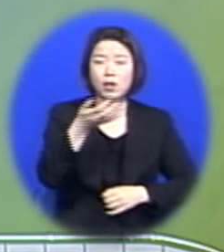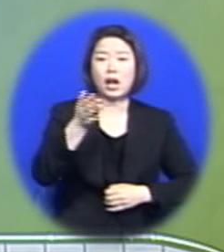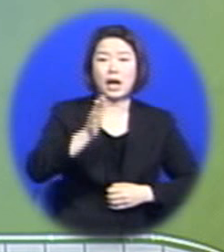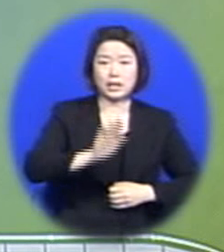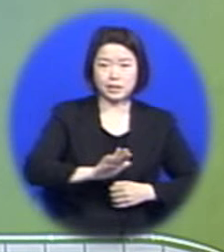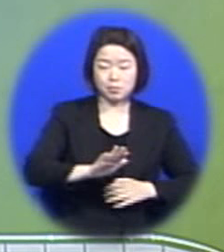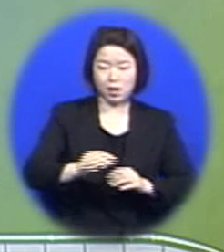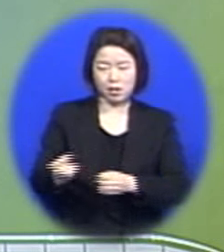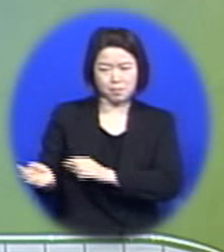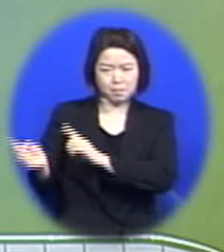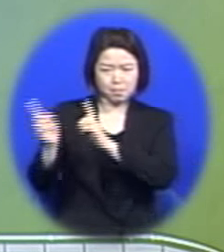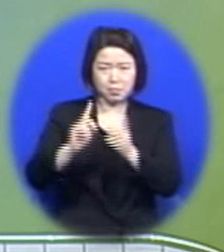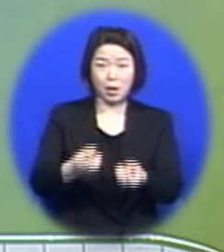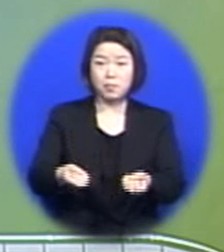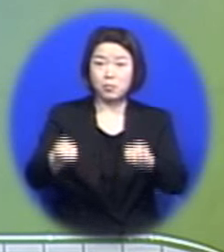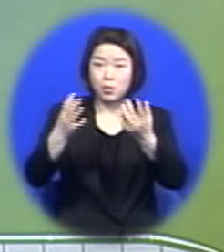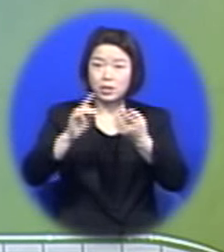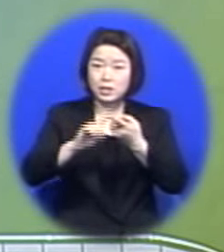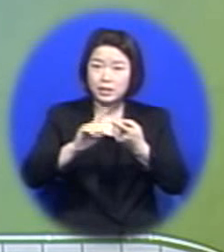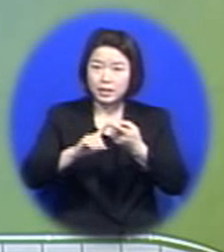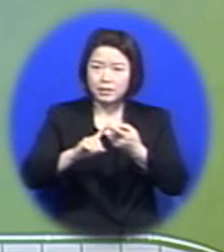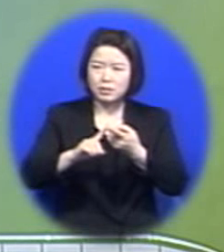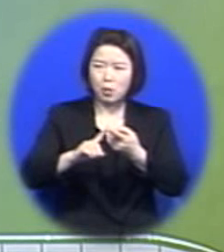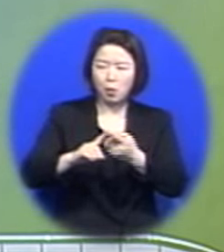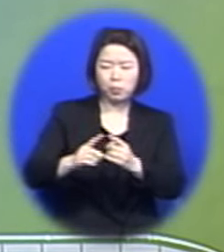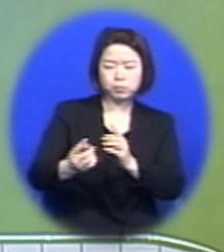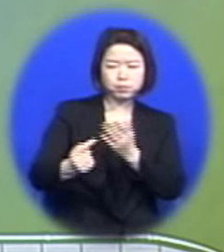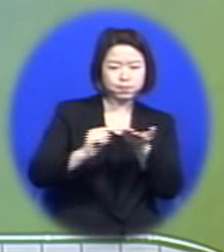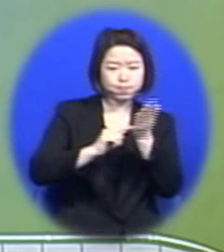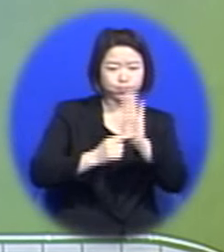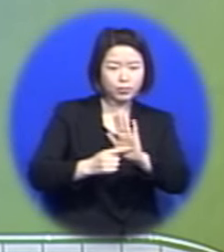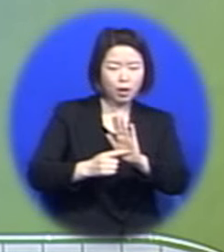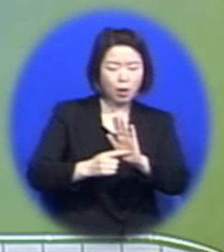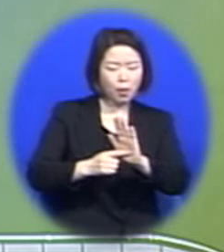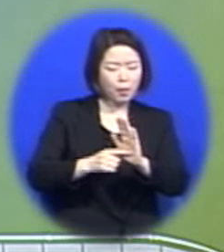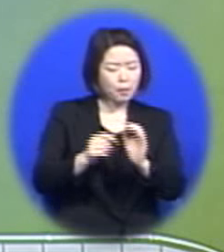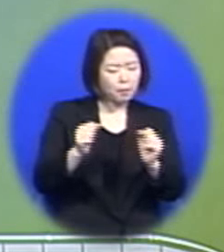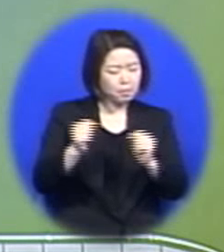다릅니다. 부활절에 대해서는 영 반응이 싸늘합니다.